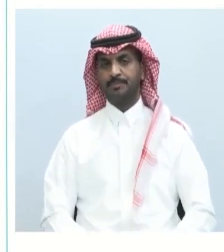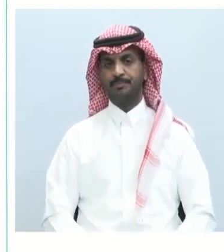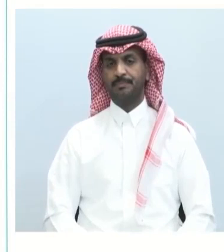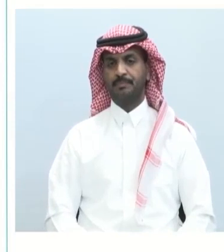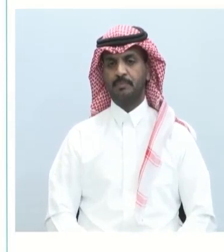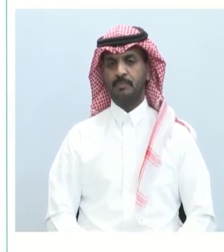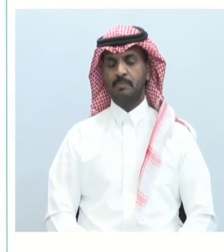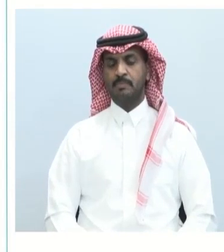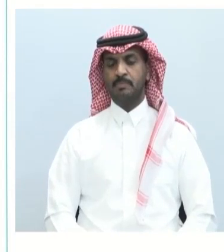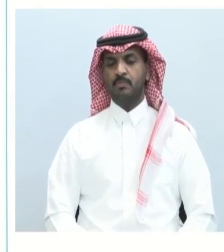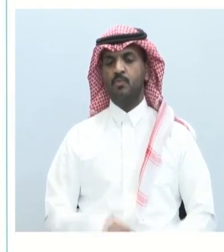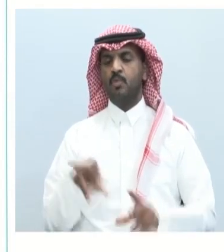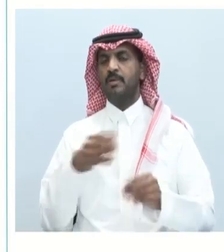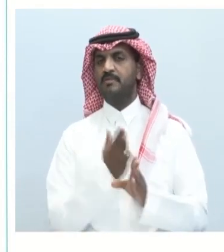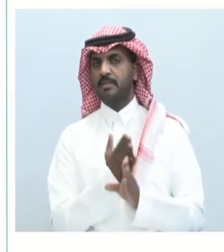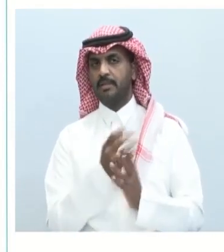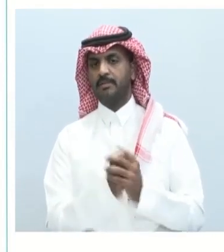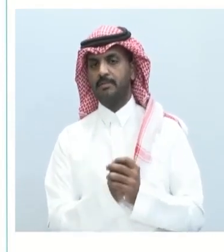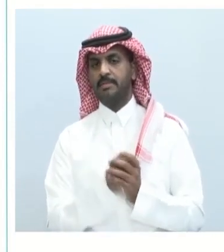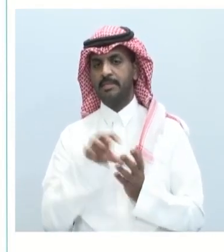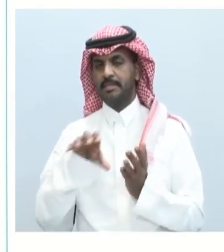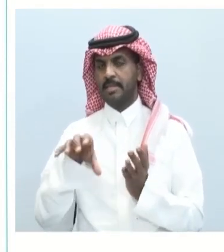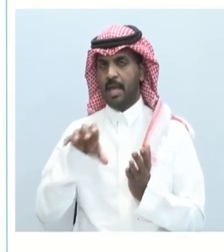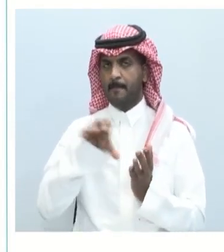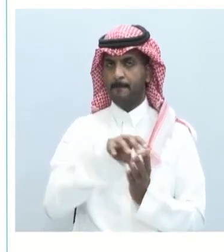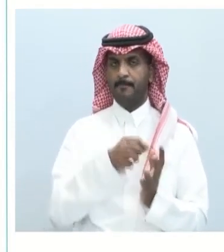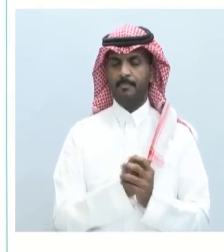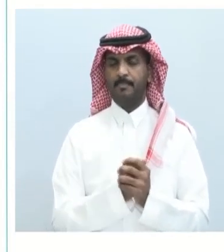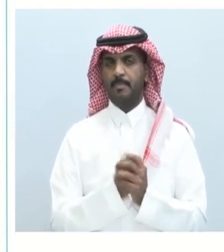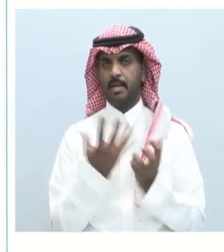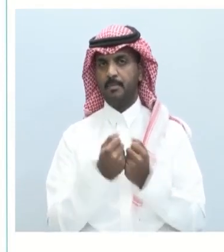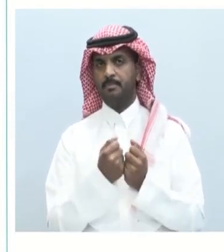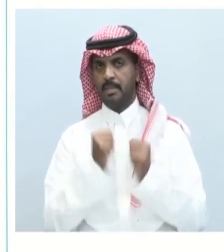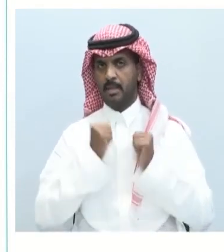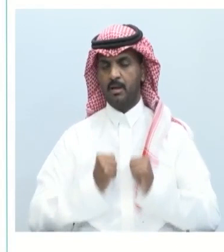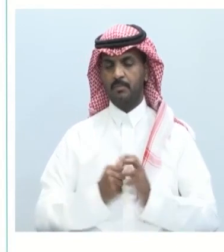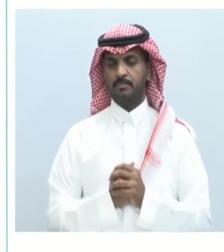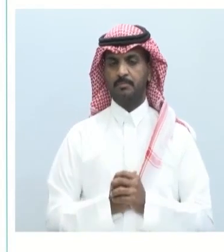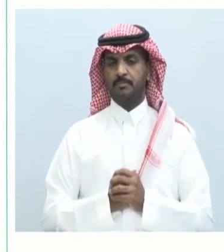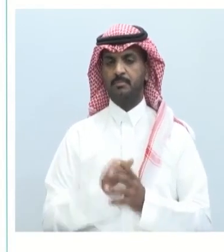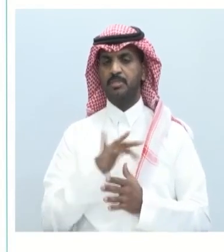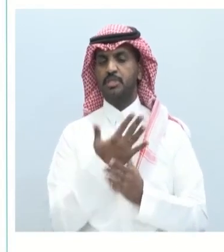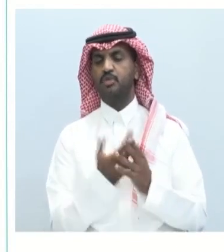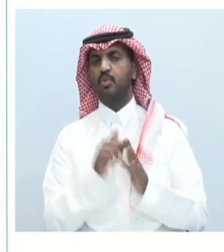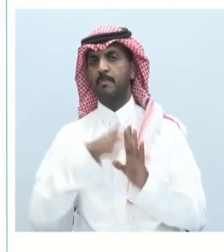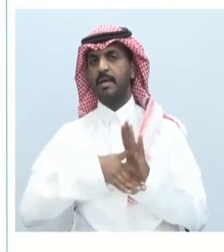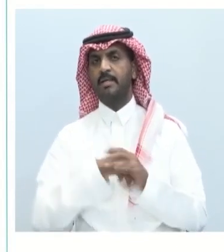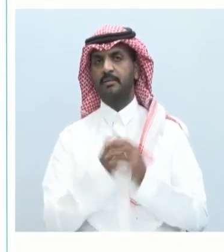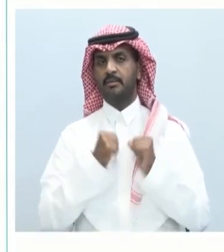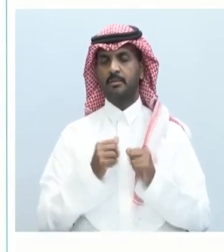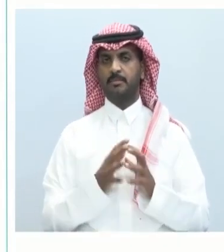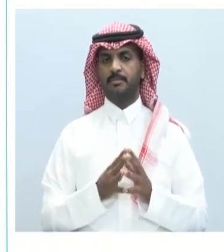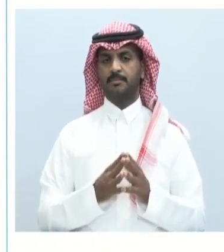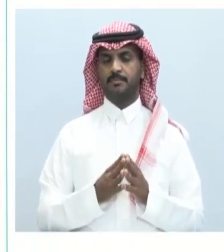البيانات بنفس الطريقه نقوم بسحب حقن رقم الطالب من جدول بيانات الطلبه